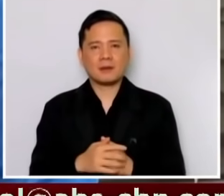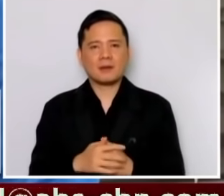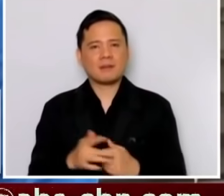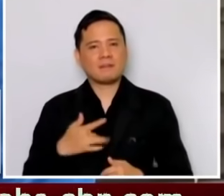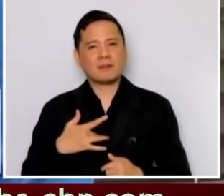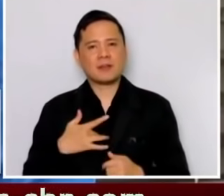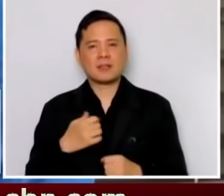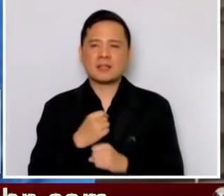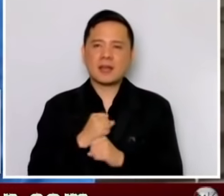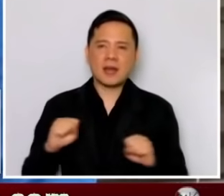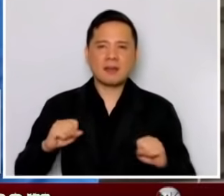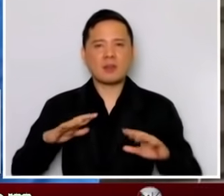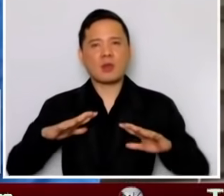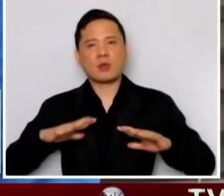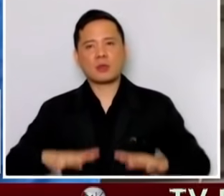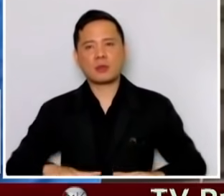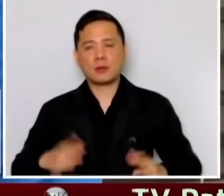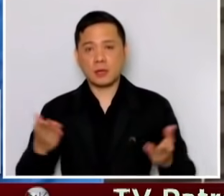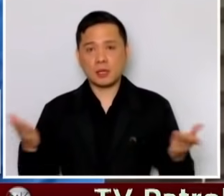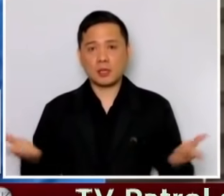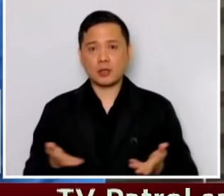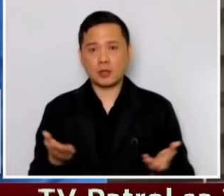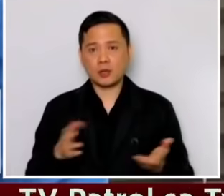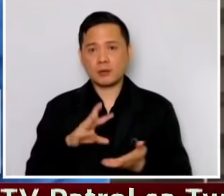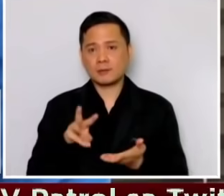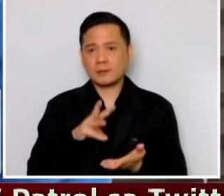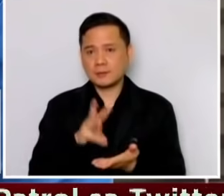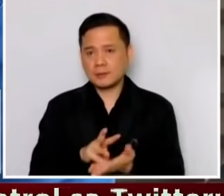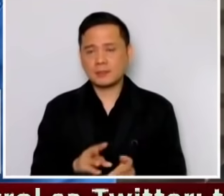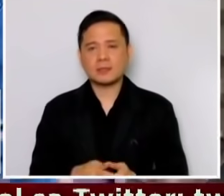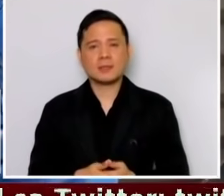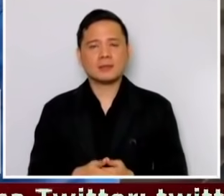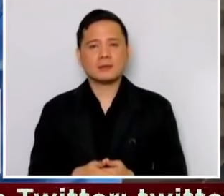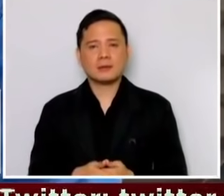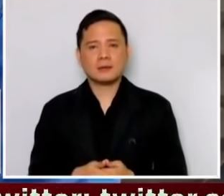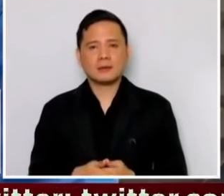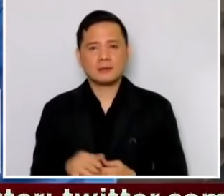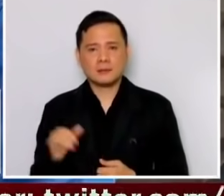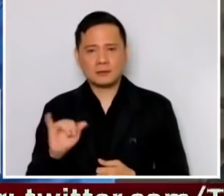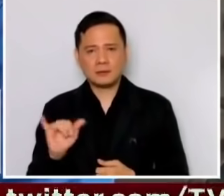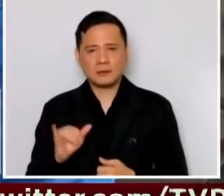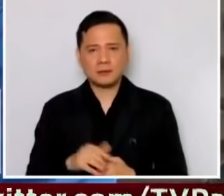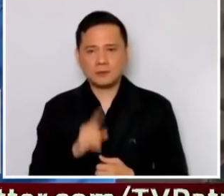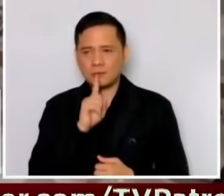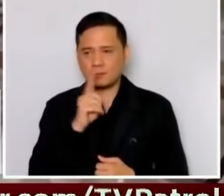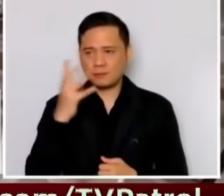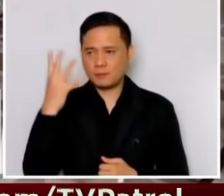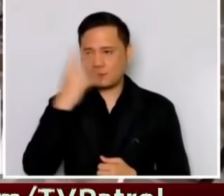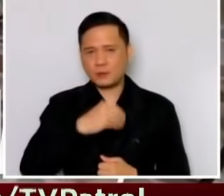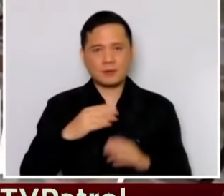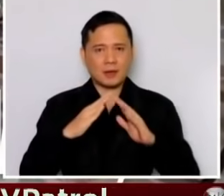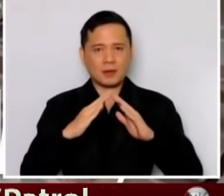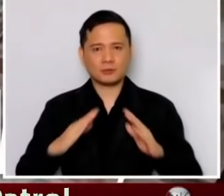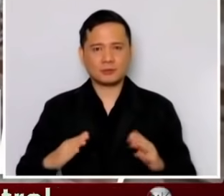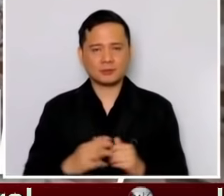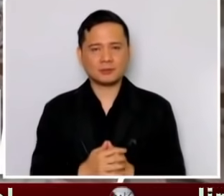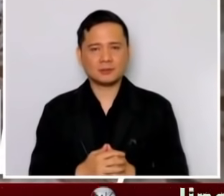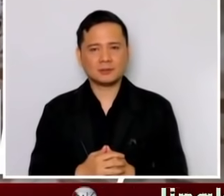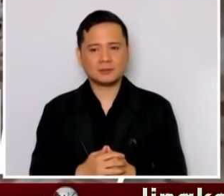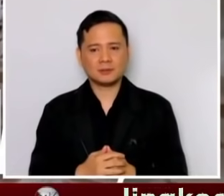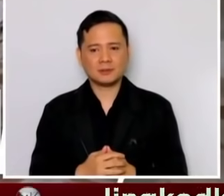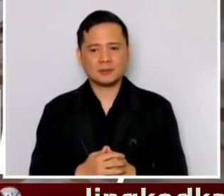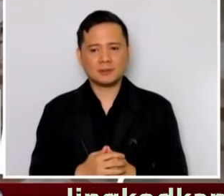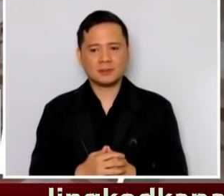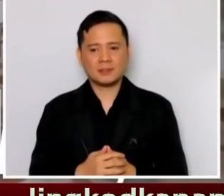sa subdivision, yung bilang lang nakakapasok. Tapos sobrang ganda pa nung house. Before abot mo lang yung kisame